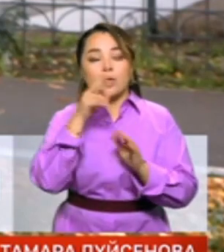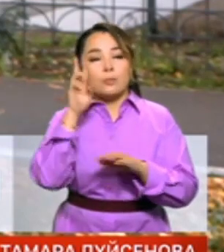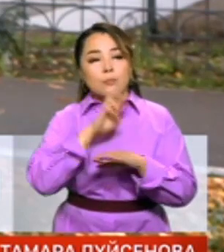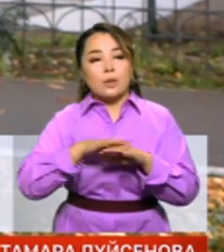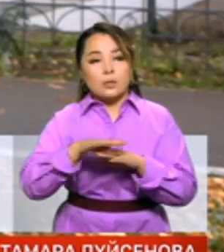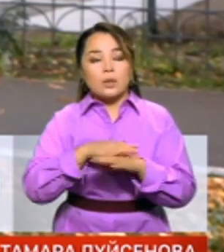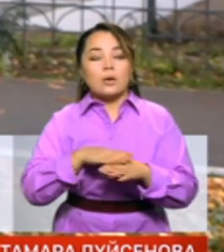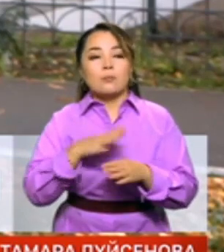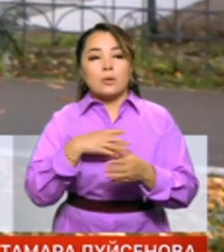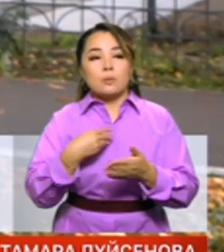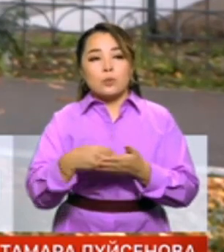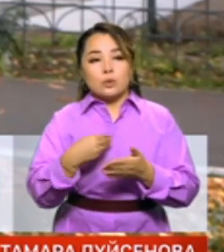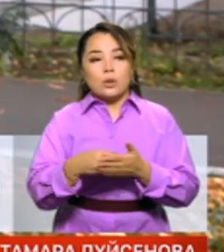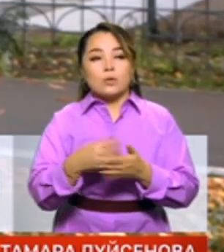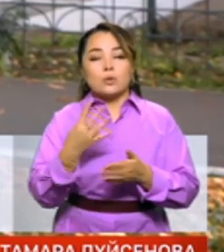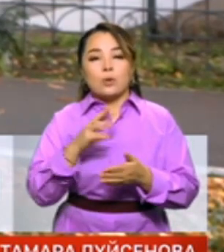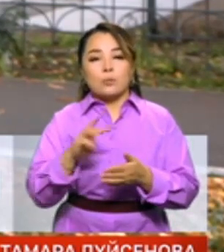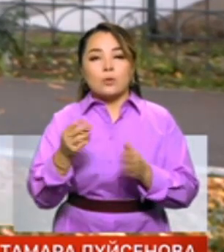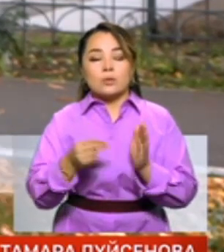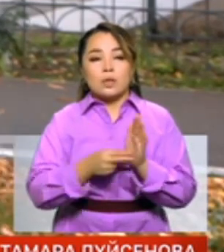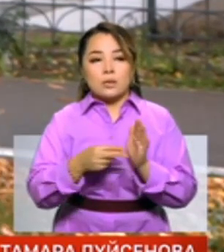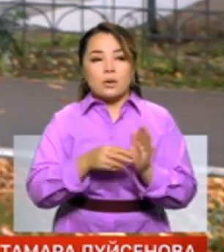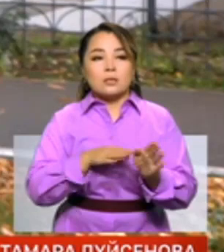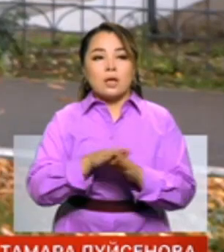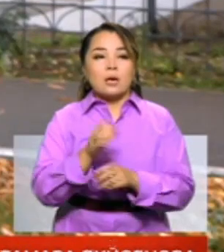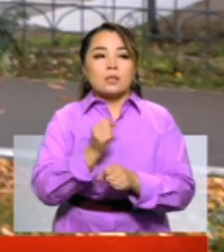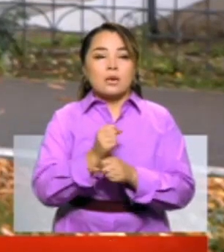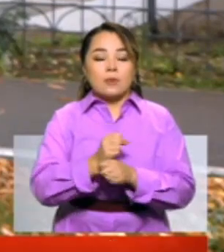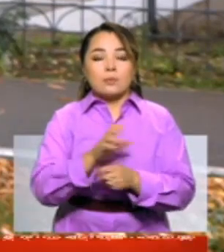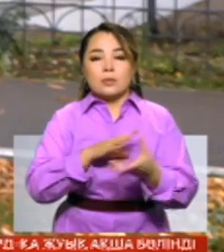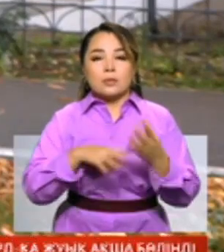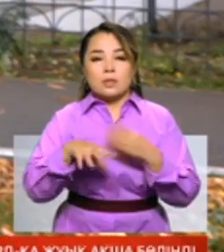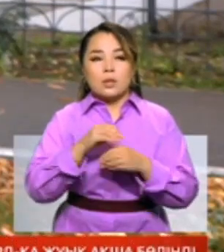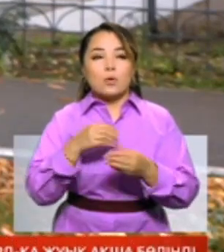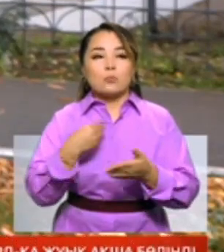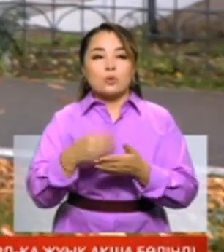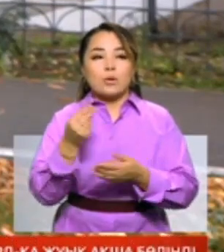бюджетке 4 миллион теңгеден астам сома іске асырмаған гранттардың бюджет қаражатқа қайтарды.